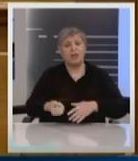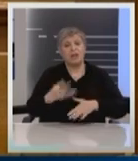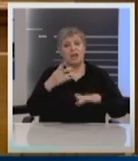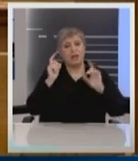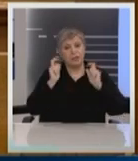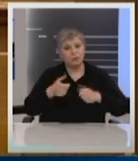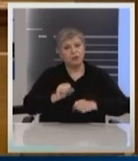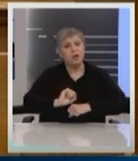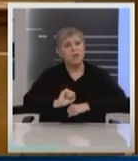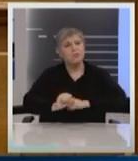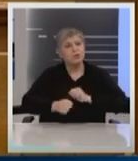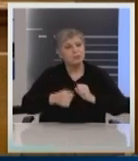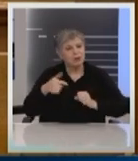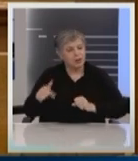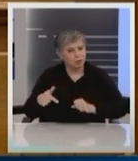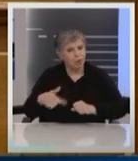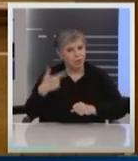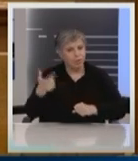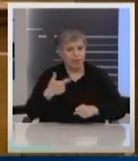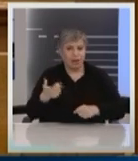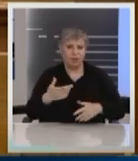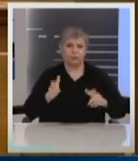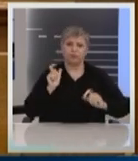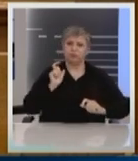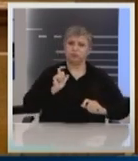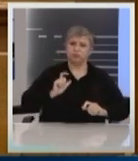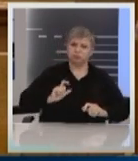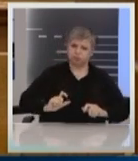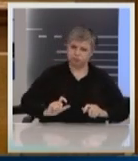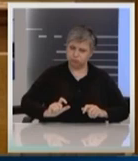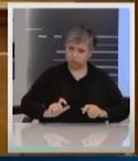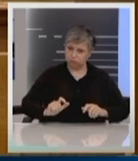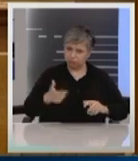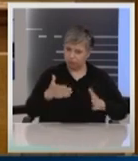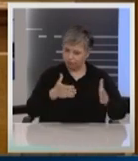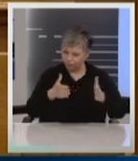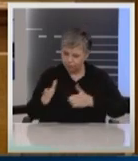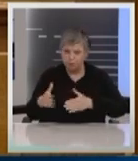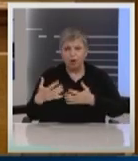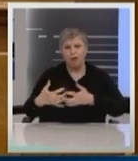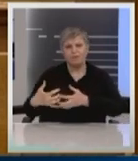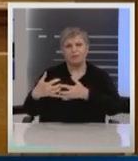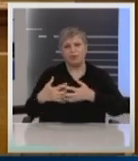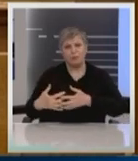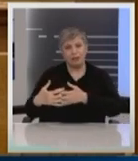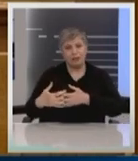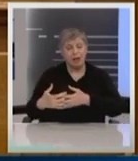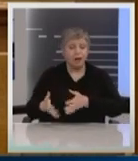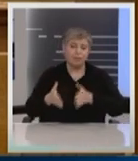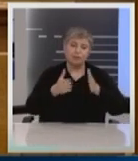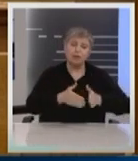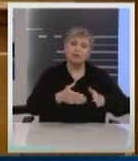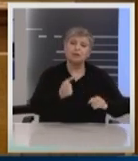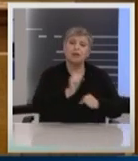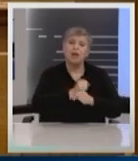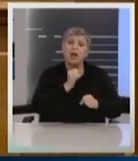Δημοκρατίας, που αγαπάει και το κεφάλαιο και την ελεύθερη. Τους βιομηχάνους, αλλά στηρίζει και τους εργάτες,